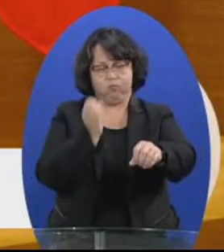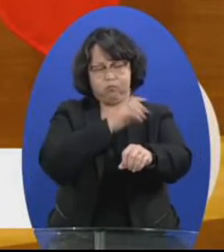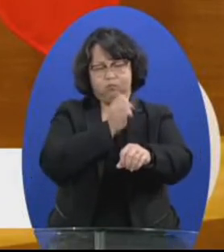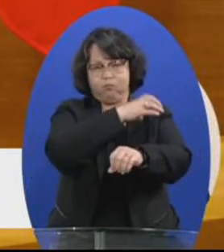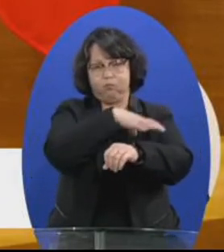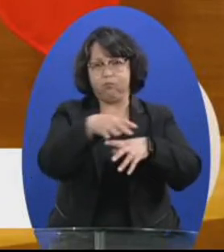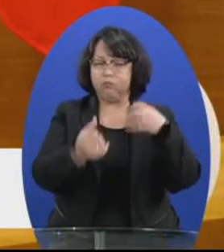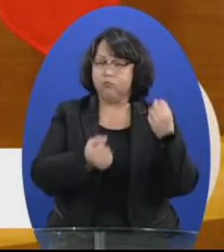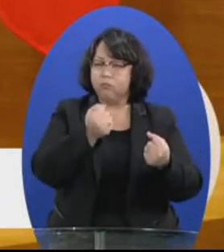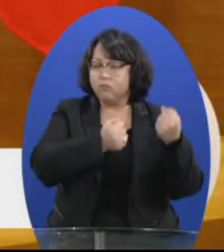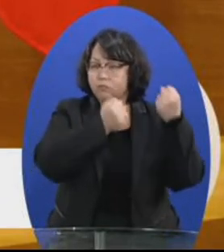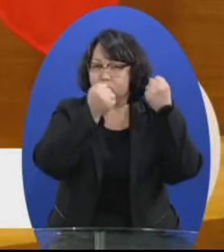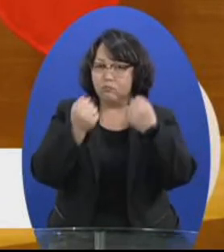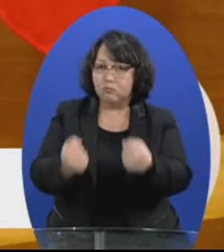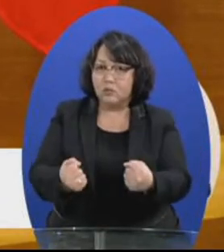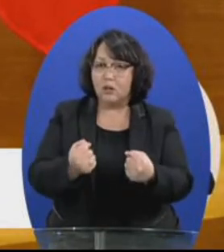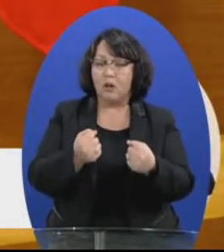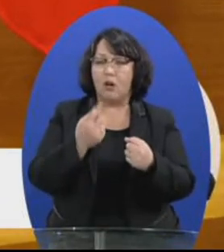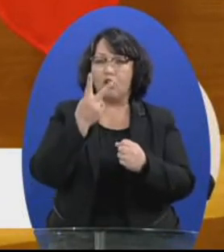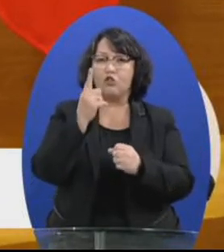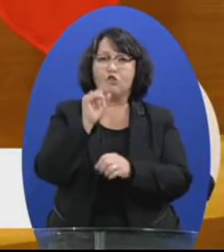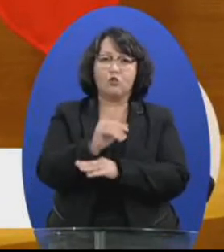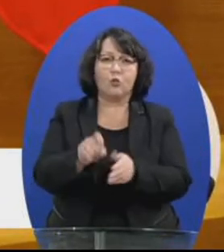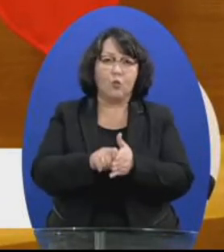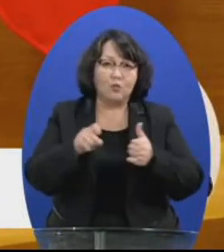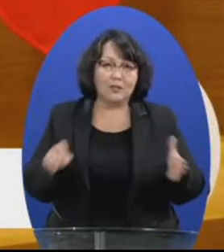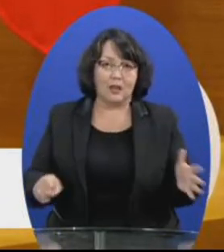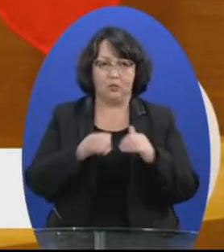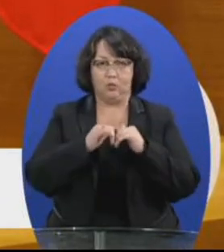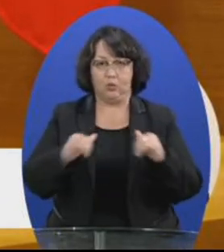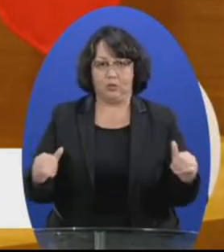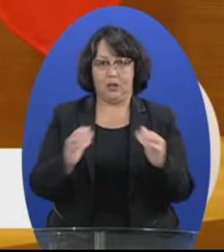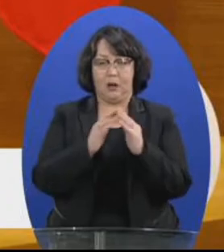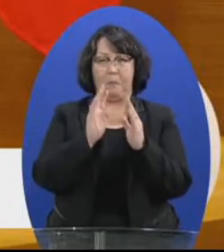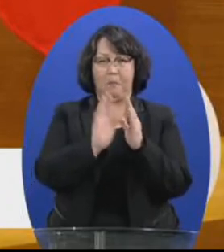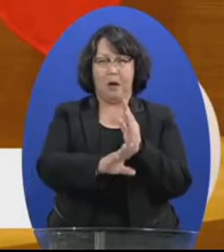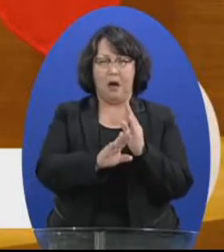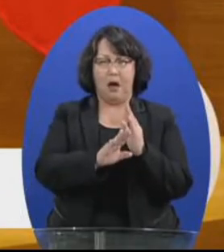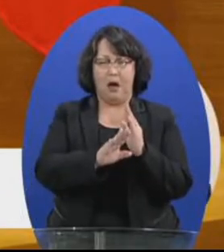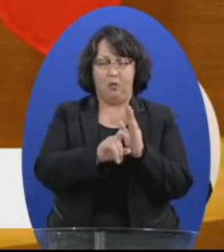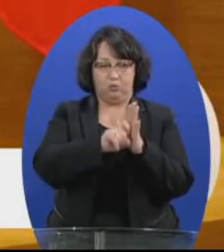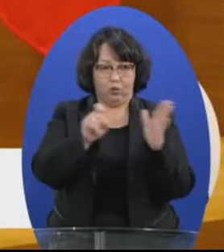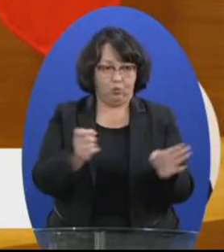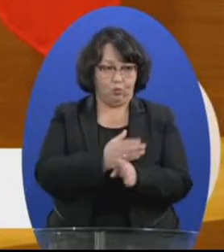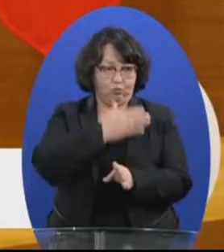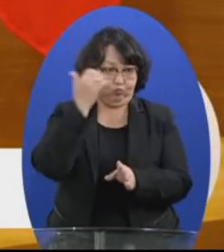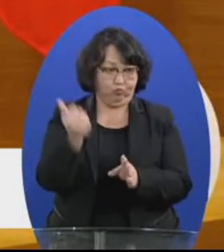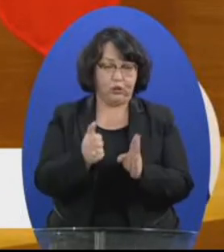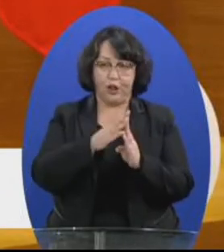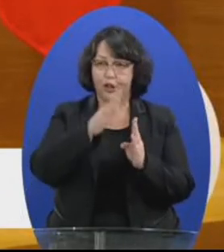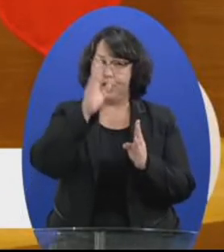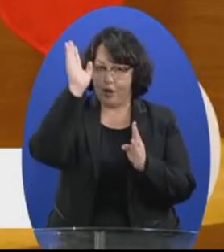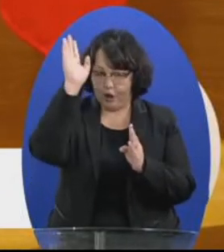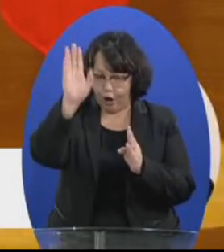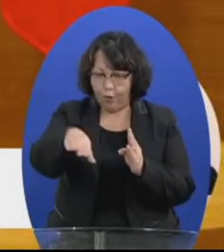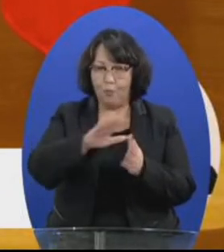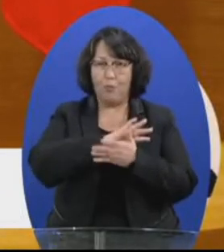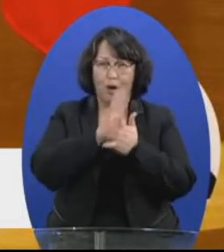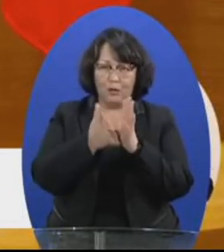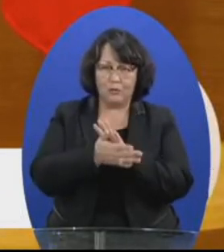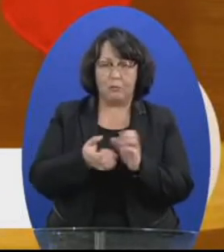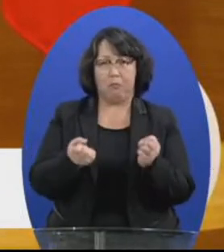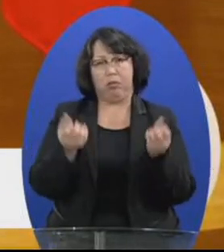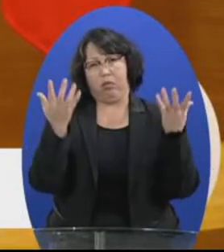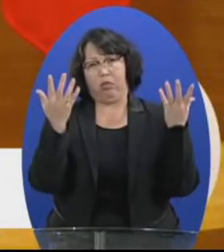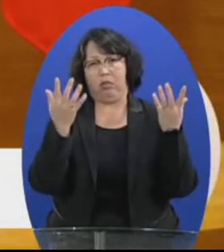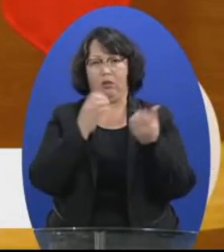20 төрийн дэглэмдээ 21 хоноод карантинаас гарсан ч гэсэн дахин одоо коронавирус илэрч гэр бүлийнхэн хүнд халдварсан